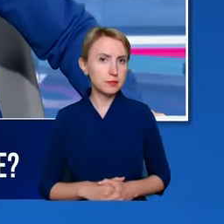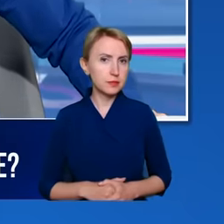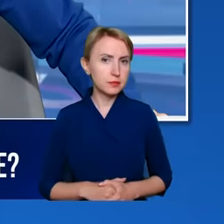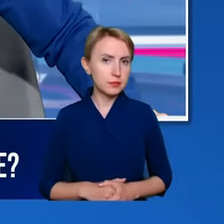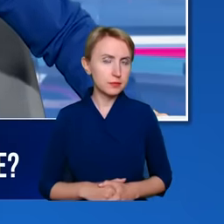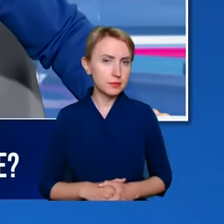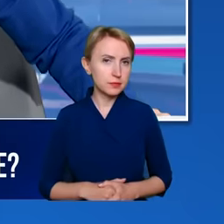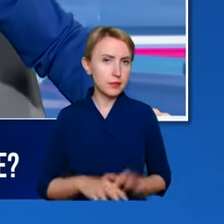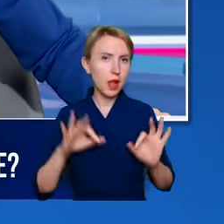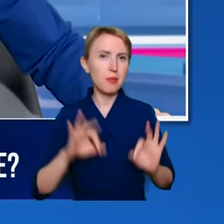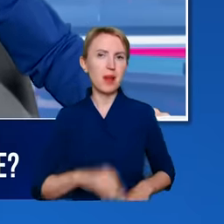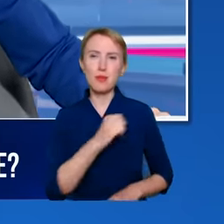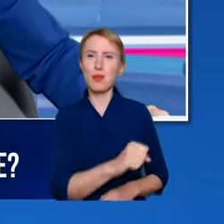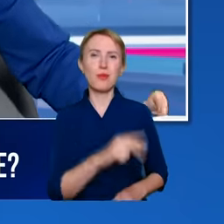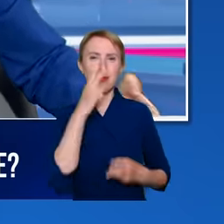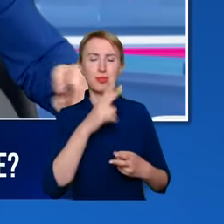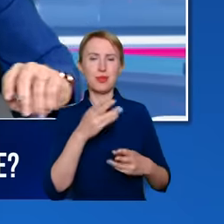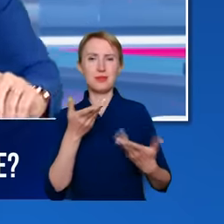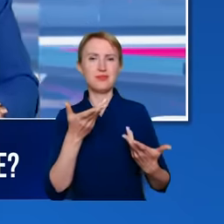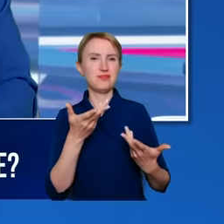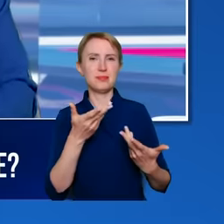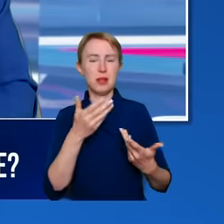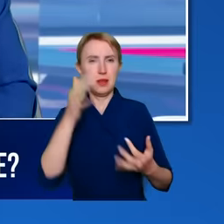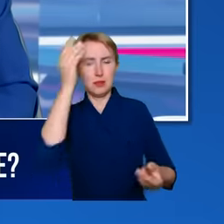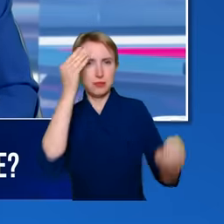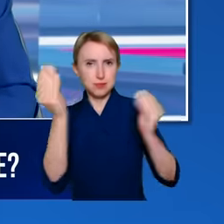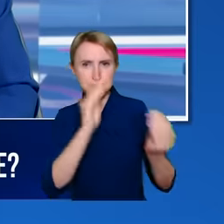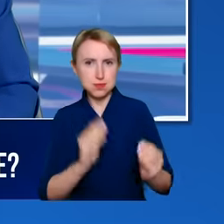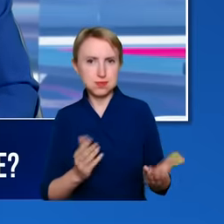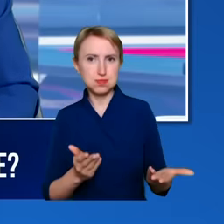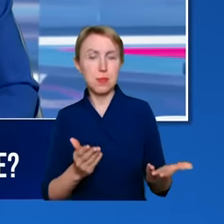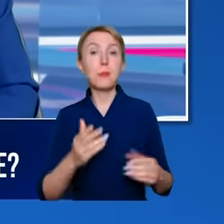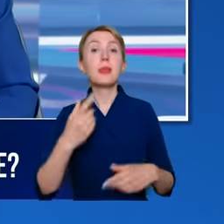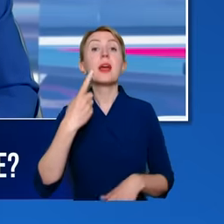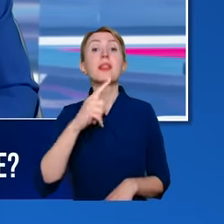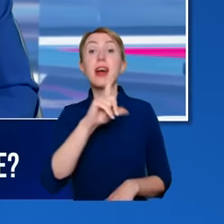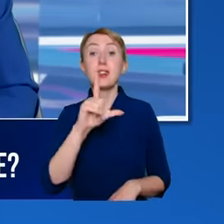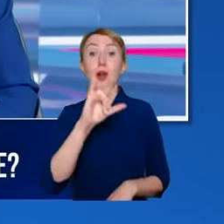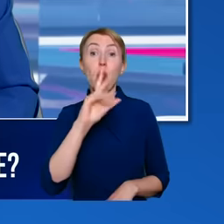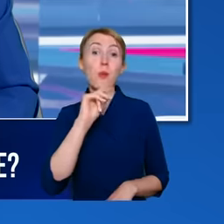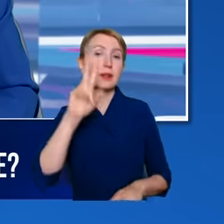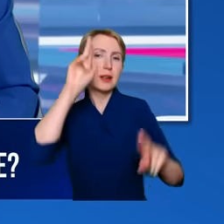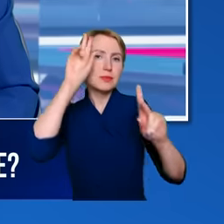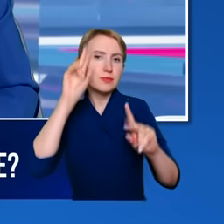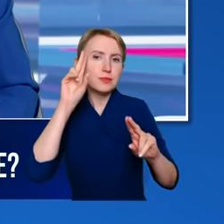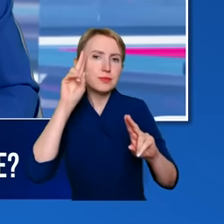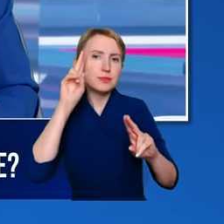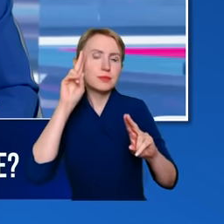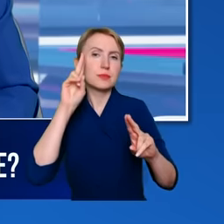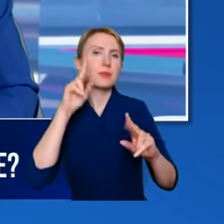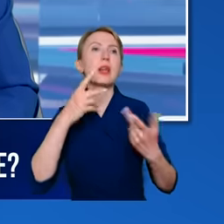szyję jakąś fikcję zupełnie irracjonalną, irracjonalną. To znaczy Daniel Obajtek zorientował się, jakie firmy współpracują z